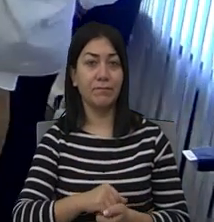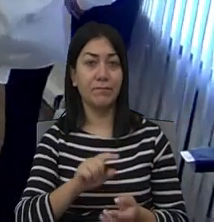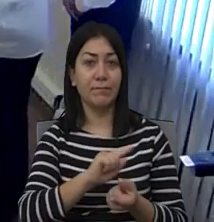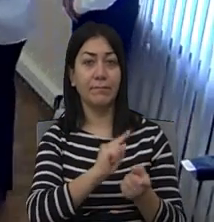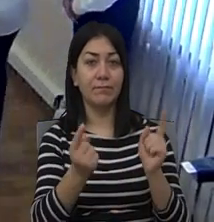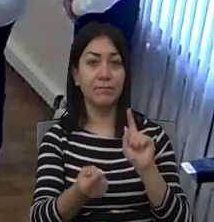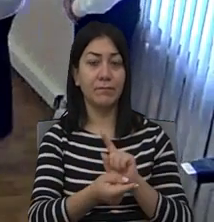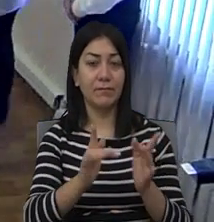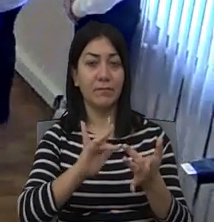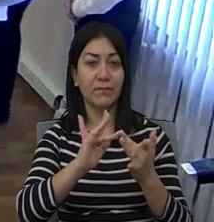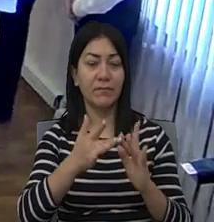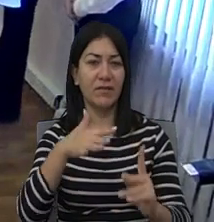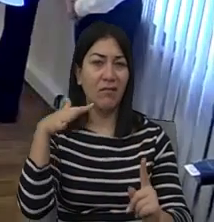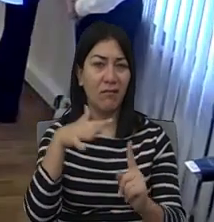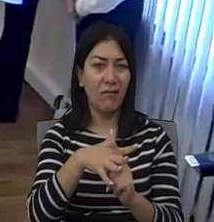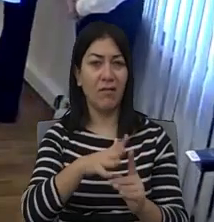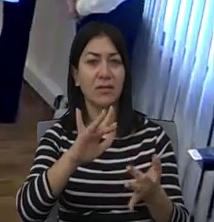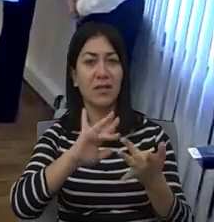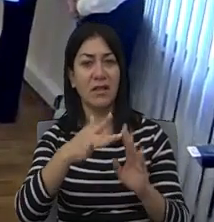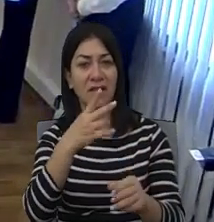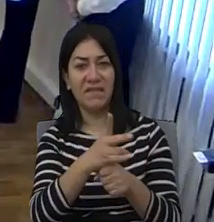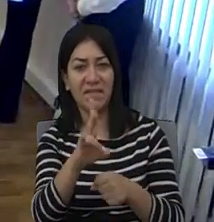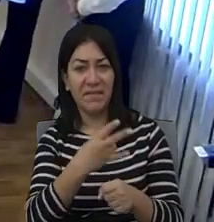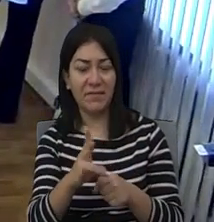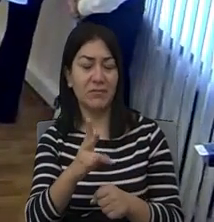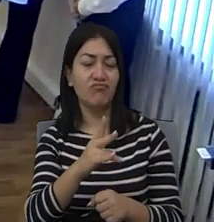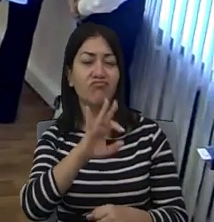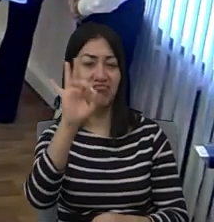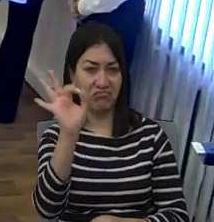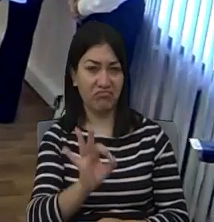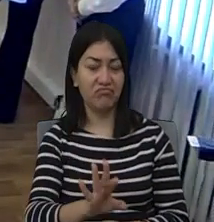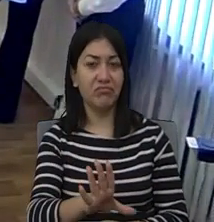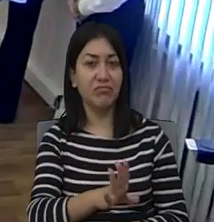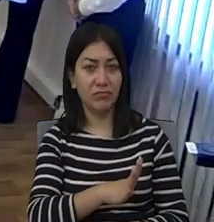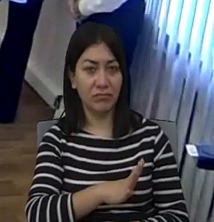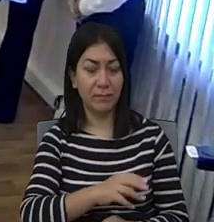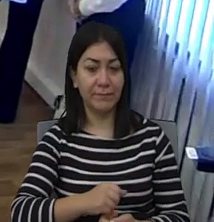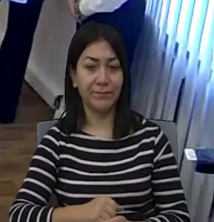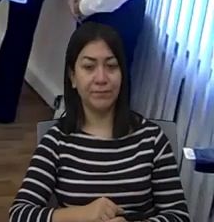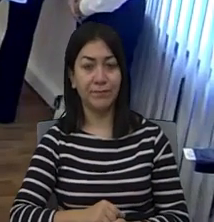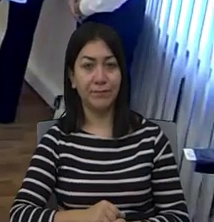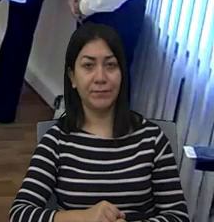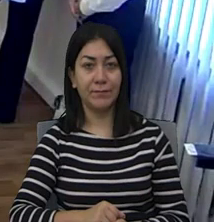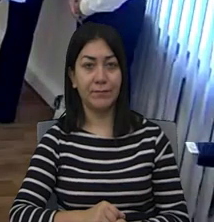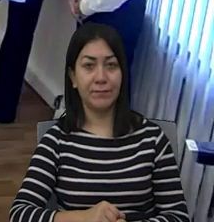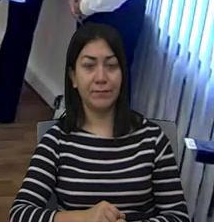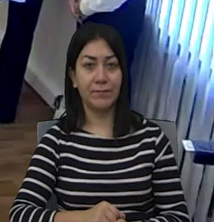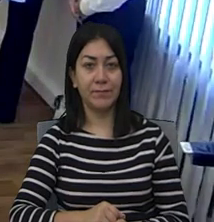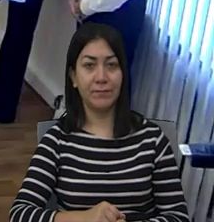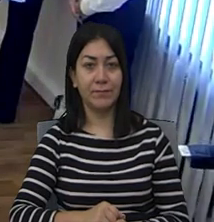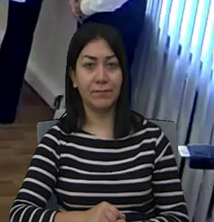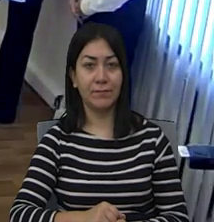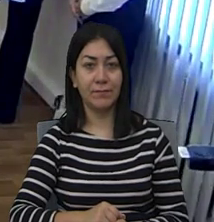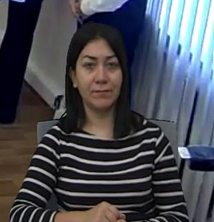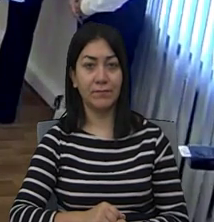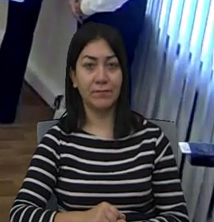է կիբեր հարձակումների զոհ. So through the SSDA project, the IFES team is very much keen in expanding dialogue